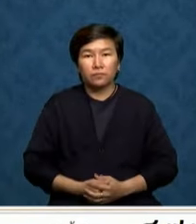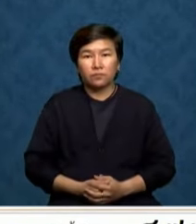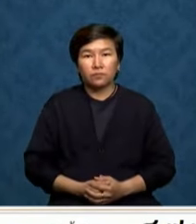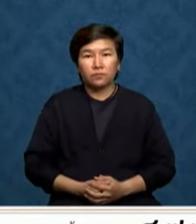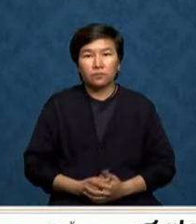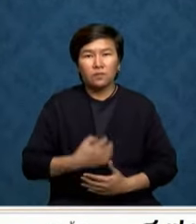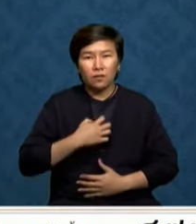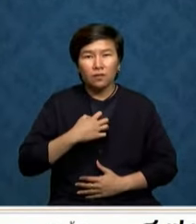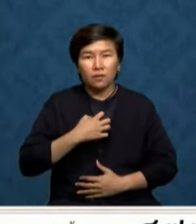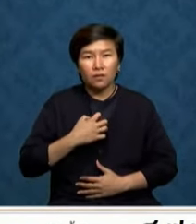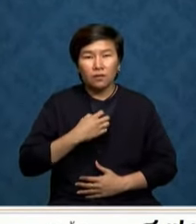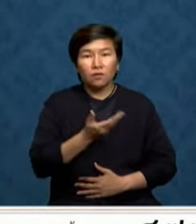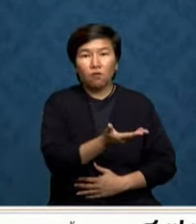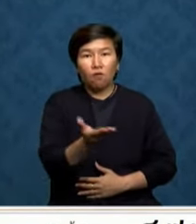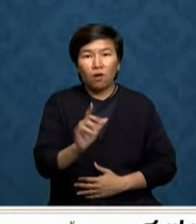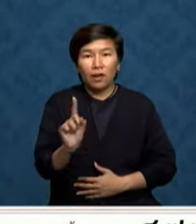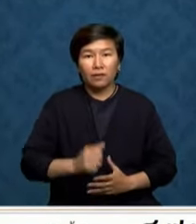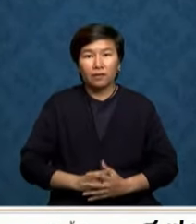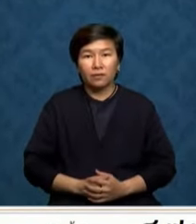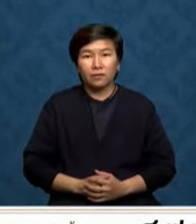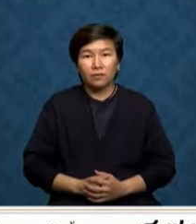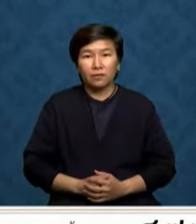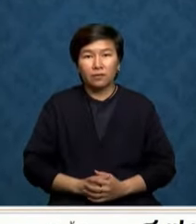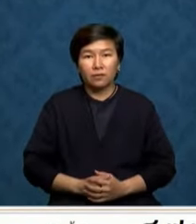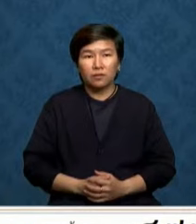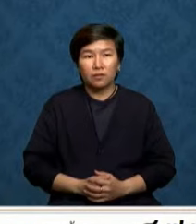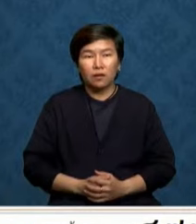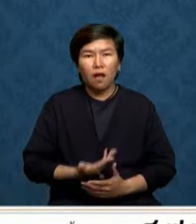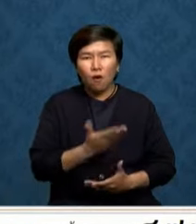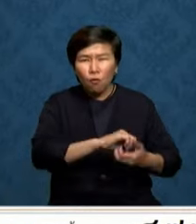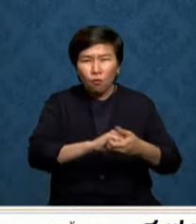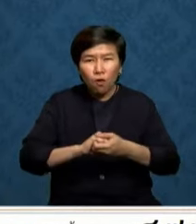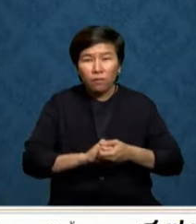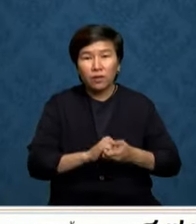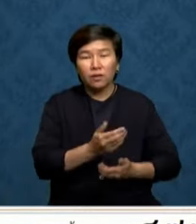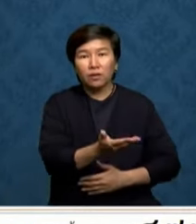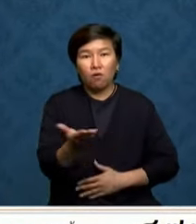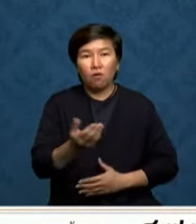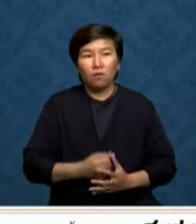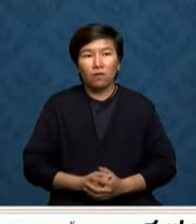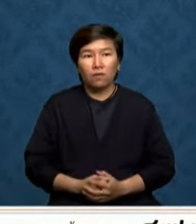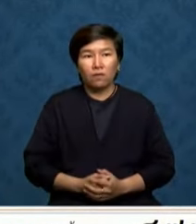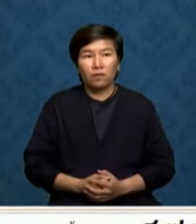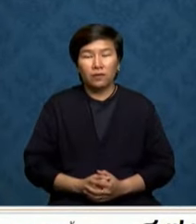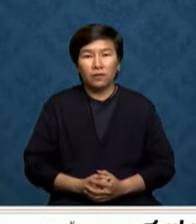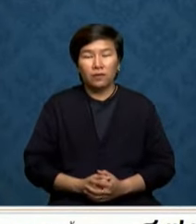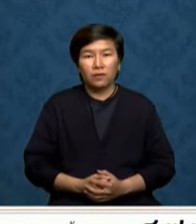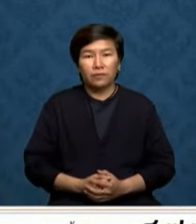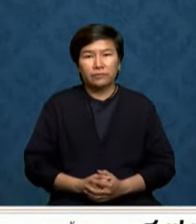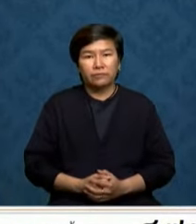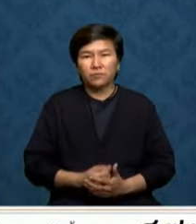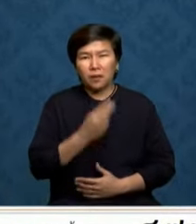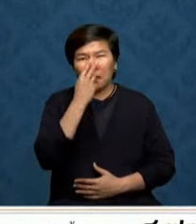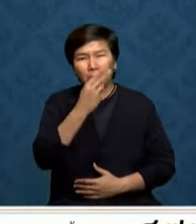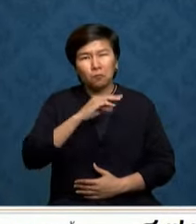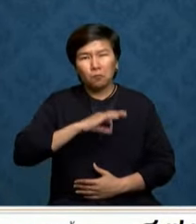อยากวินวอขอความร่วมมือจากเพื่อนสมาชิกว่าเราไม่สามารถที่จะเห็นด้วยกันในหลักการ